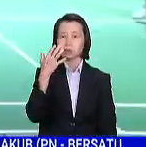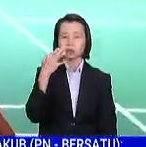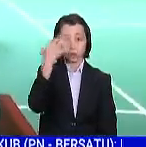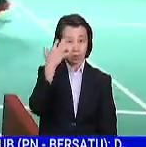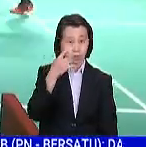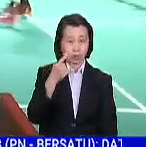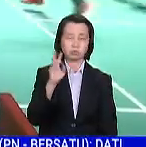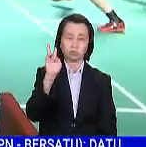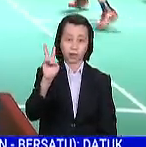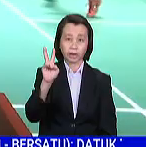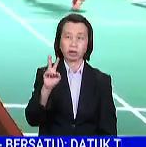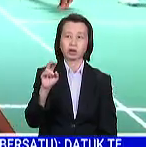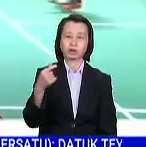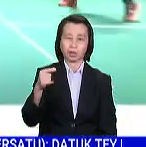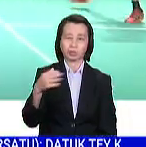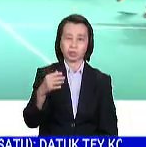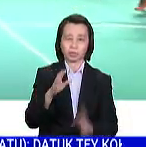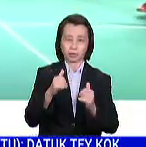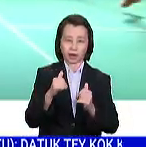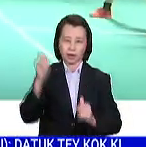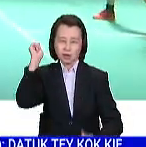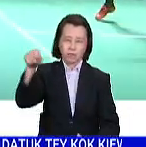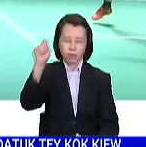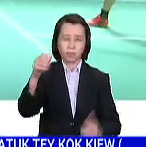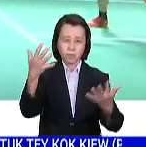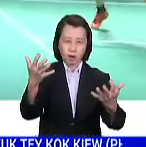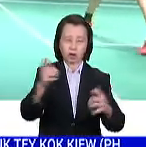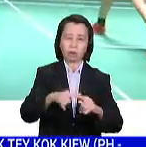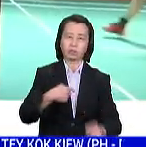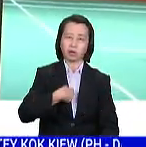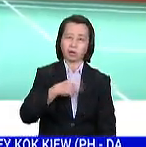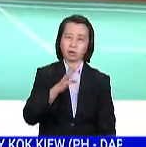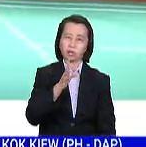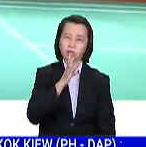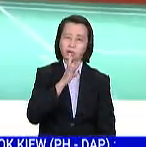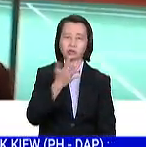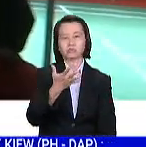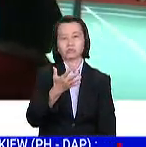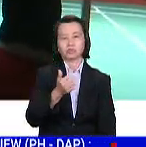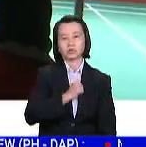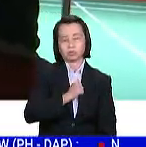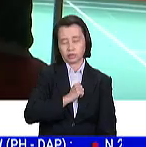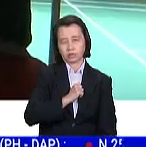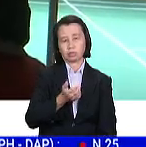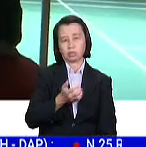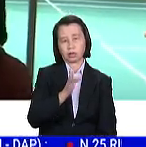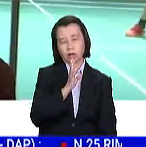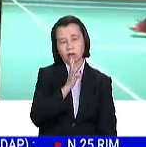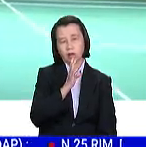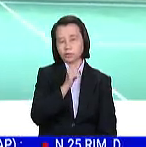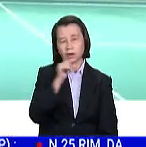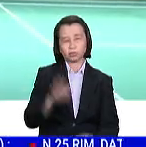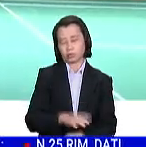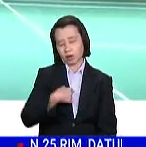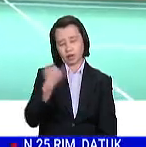And then second game kita masa nak catch up, tapi saya boleh cakap sendiri yang sendiri punya benda buat tak cukup